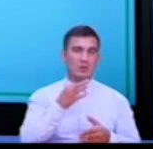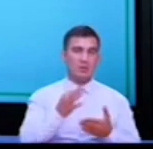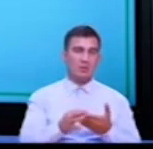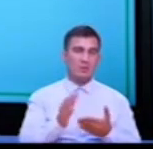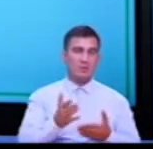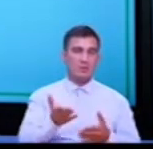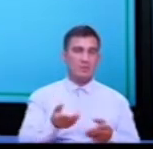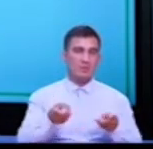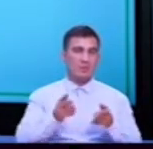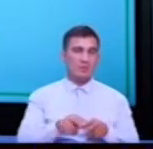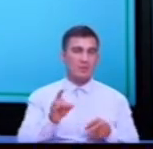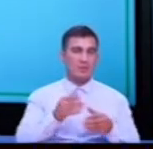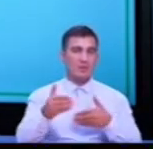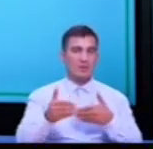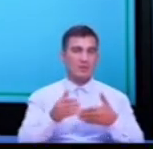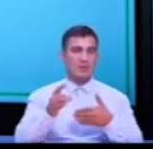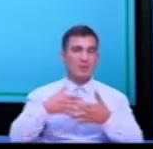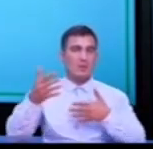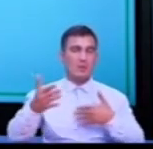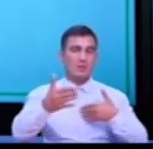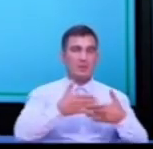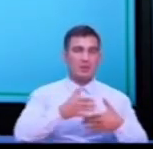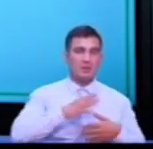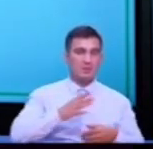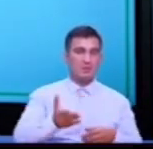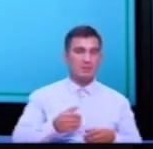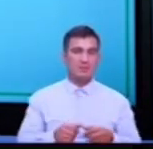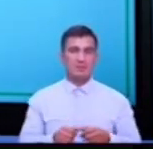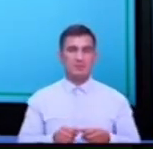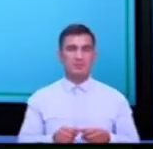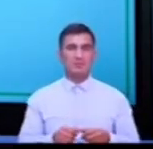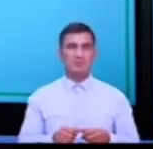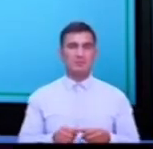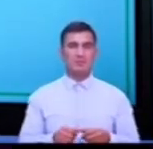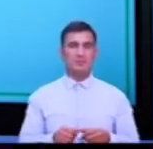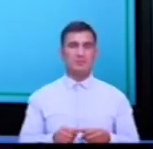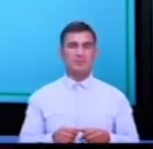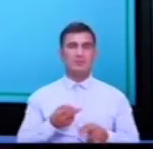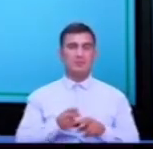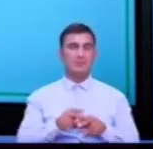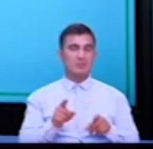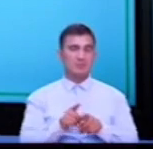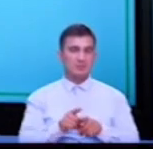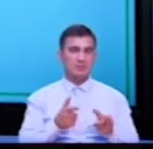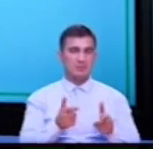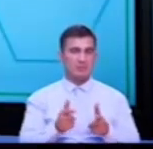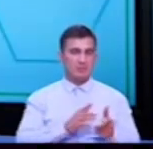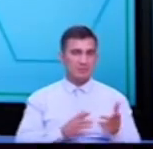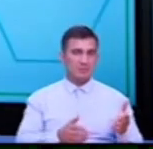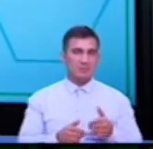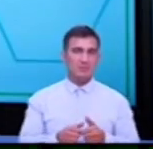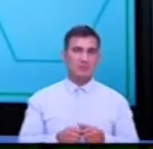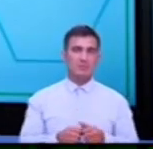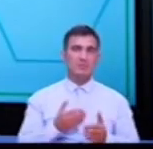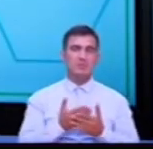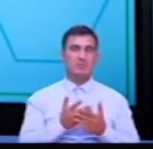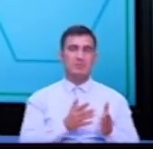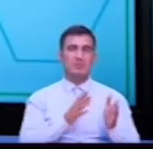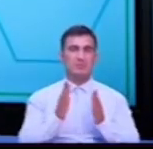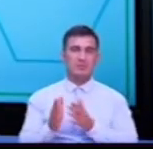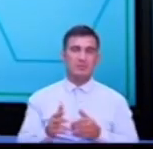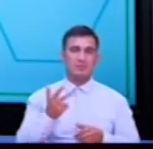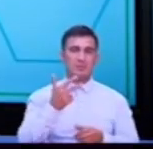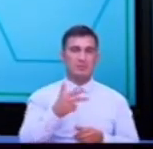bo'ldi. Demak, javob 350 metr ekan. Mana bu masala ham yechildi. Keyingi